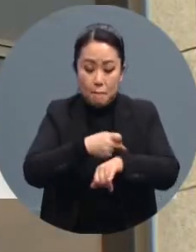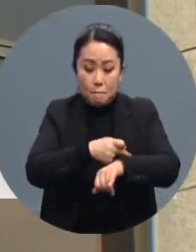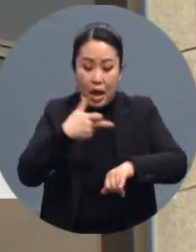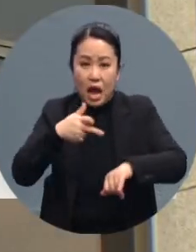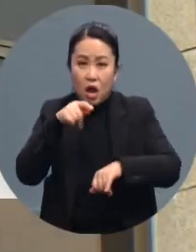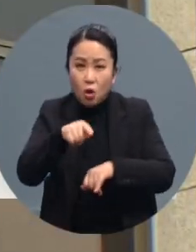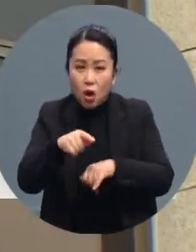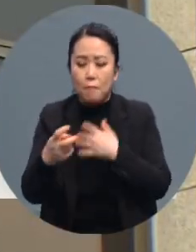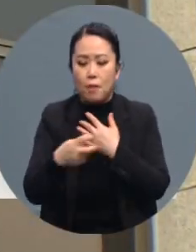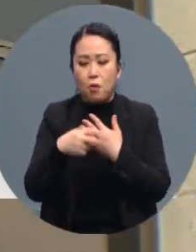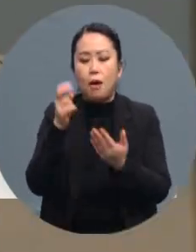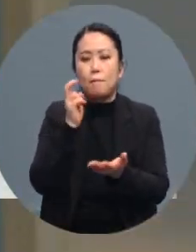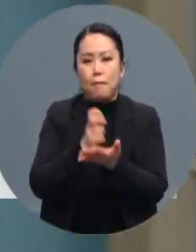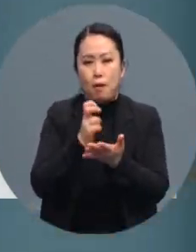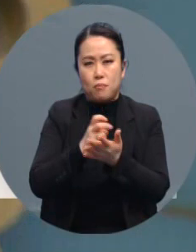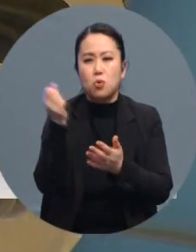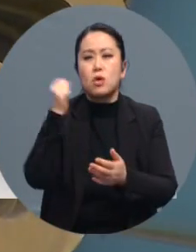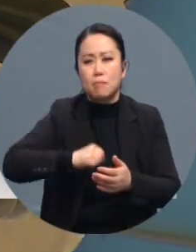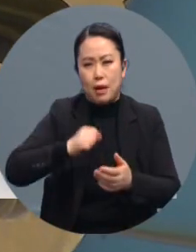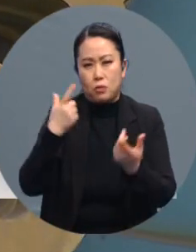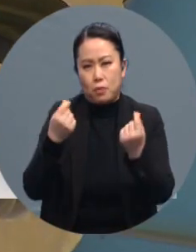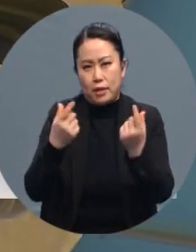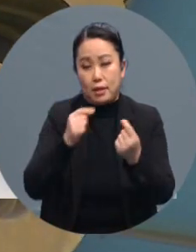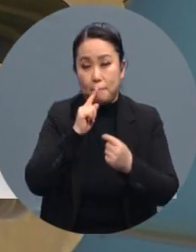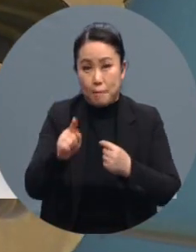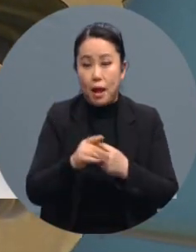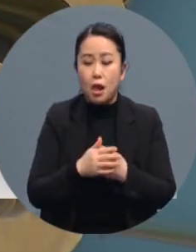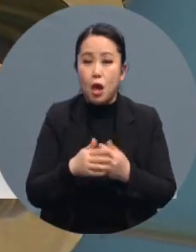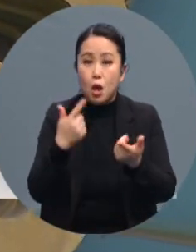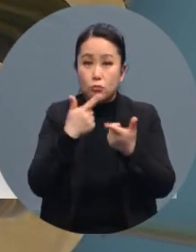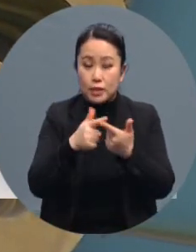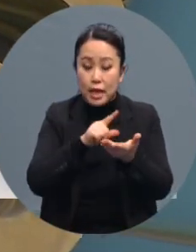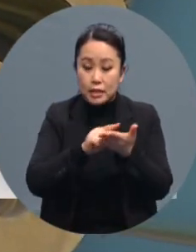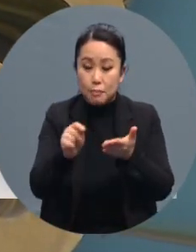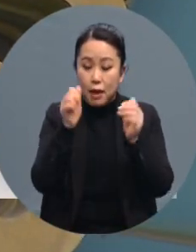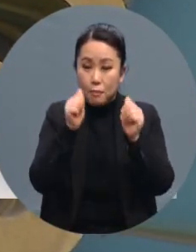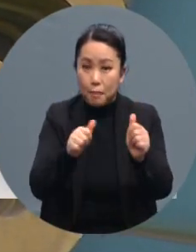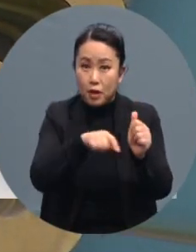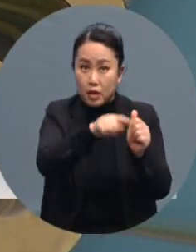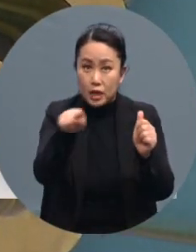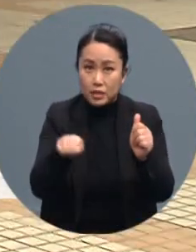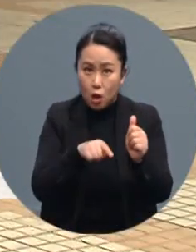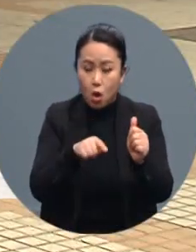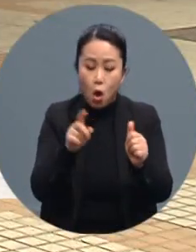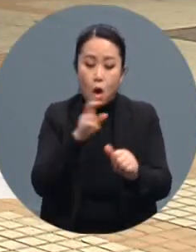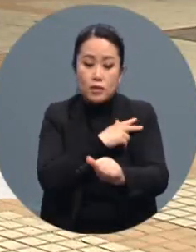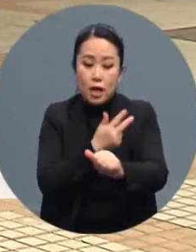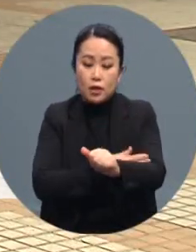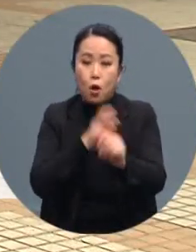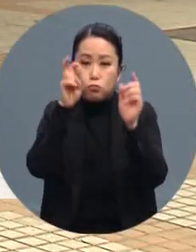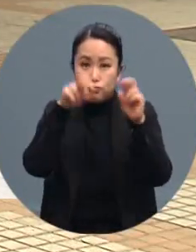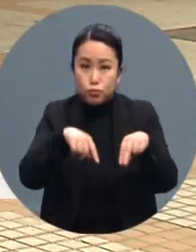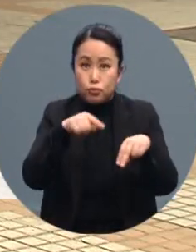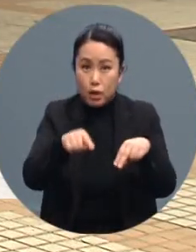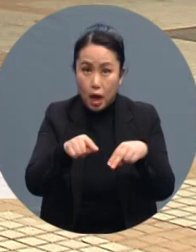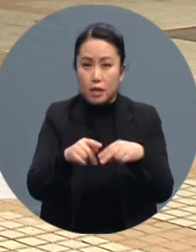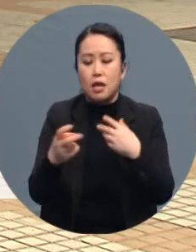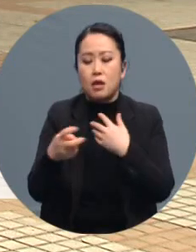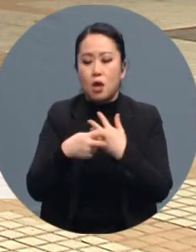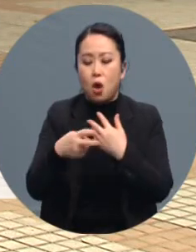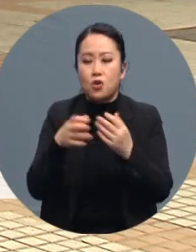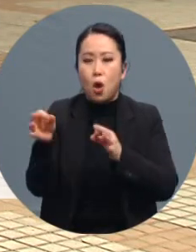법원 판단이 나왔습니다 부산지법 행정 일부는 무면허 의료행위로 영업정지 행정처분을 받은